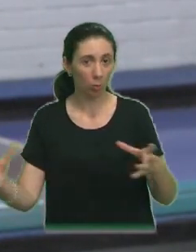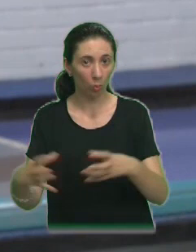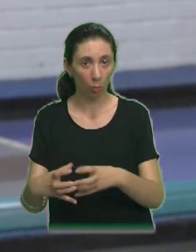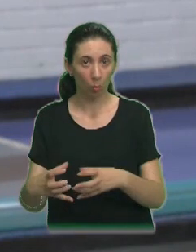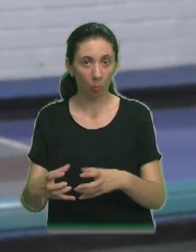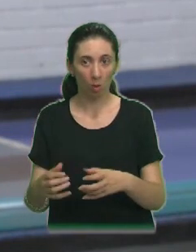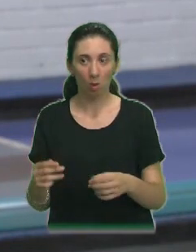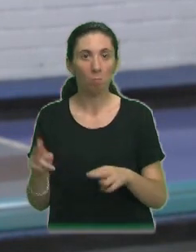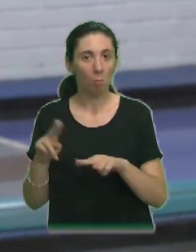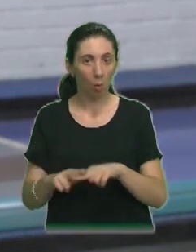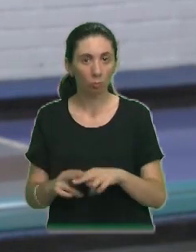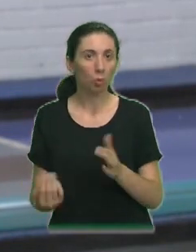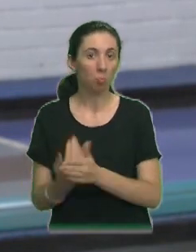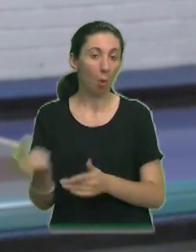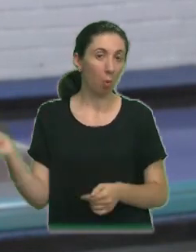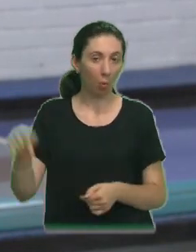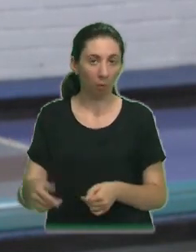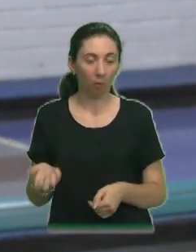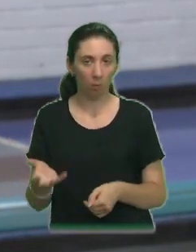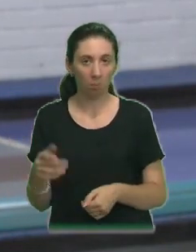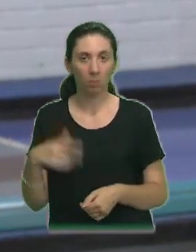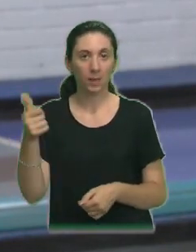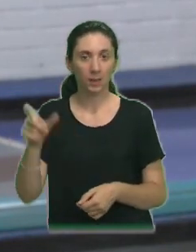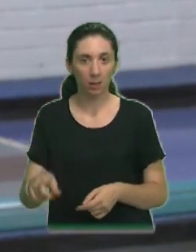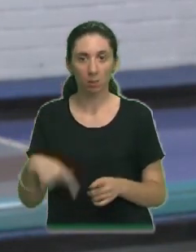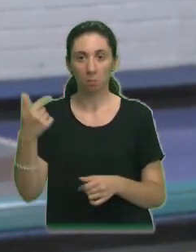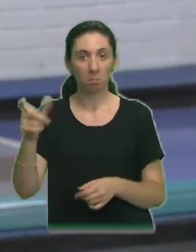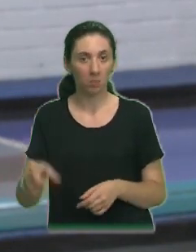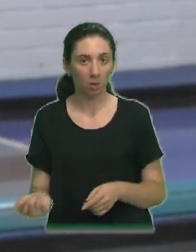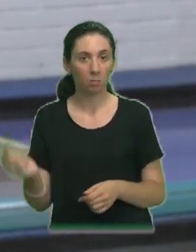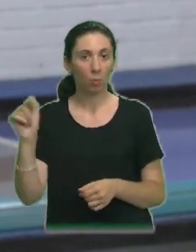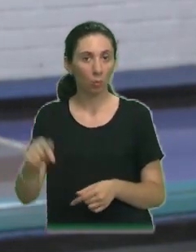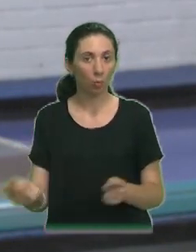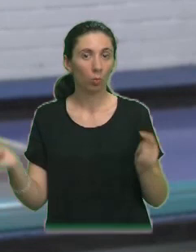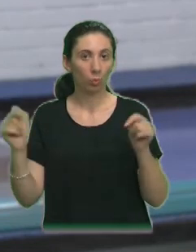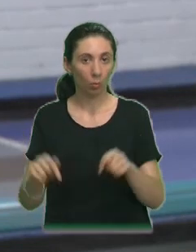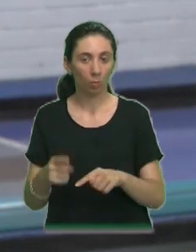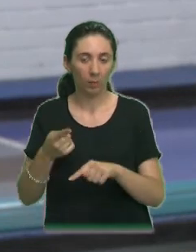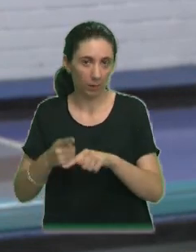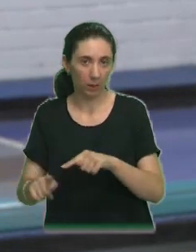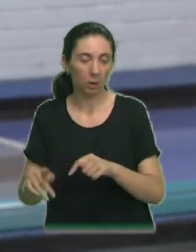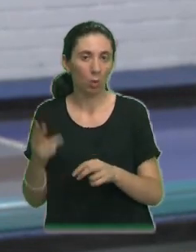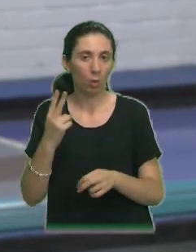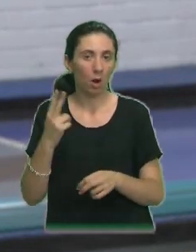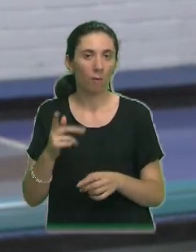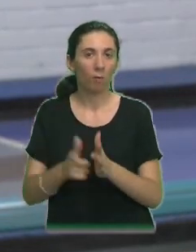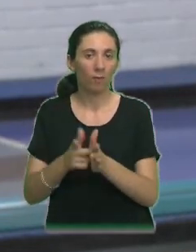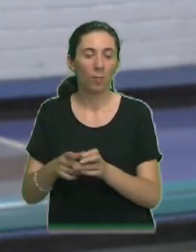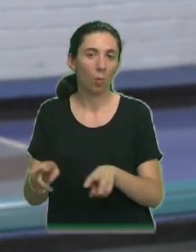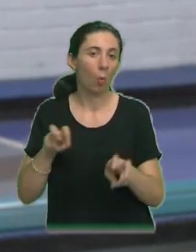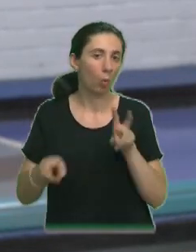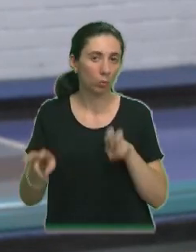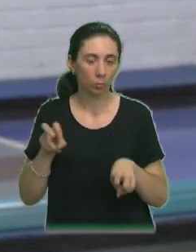odlučila doći ponovo. I tako tjedan za tjednom dolazili smo, dio je naravno s vremenom odustao